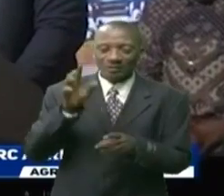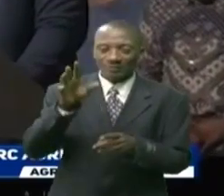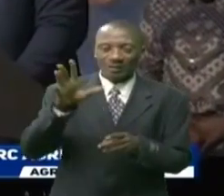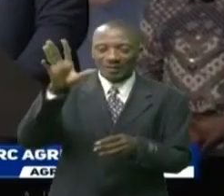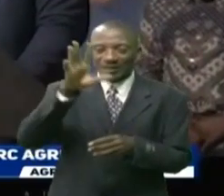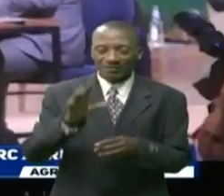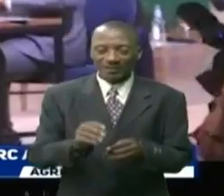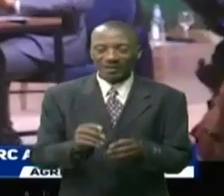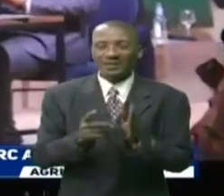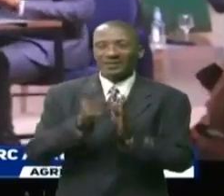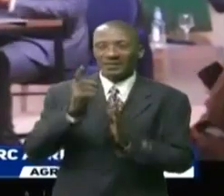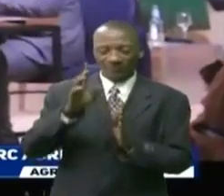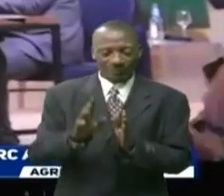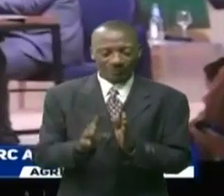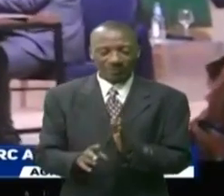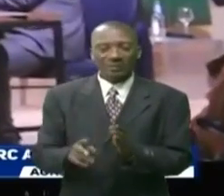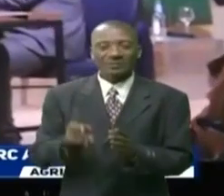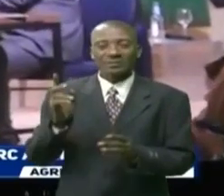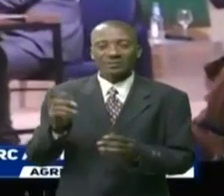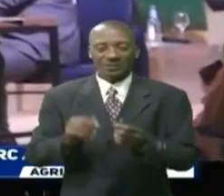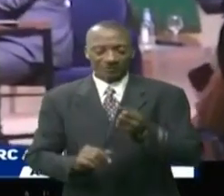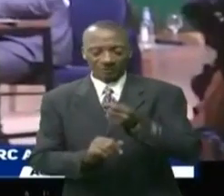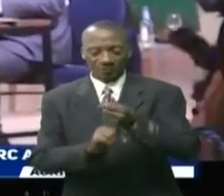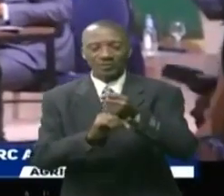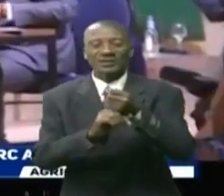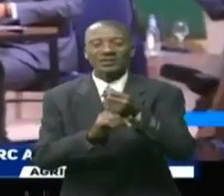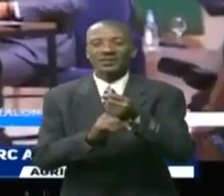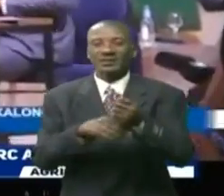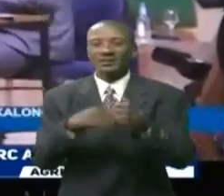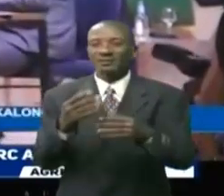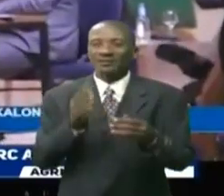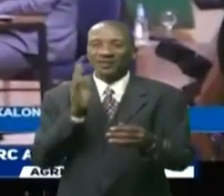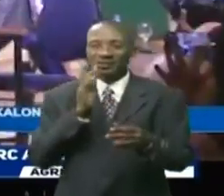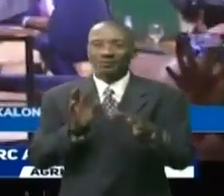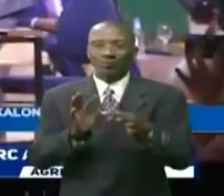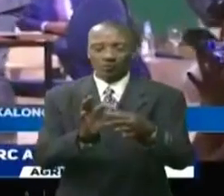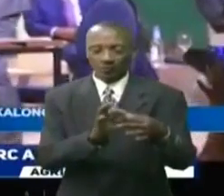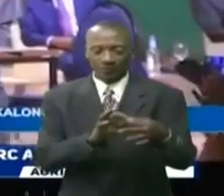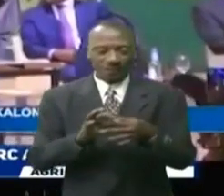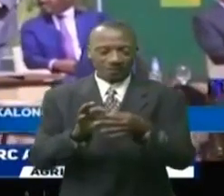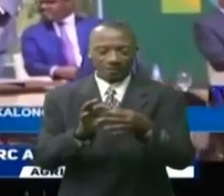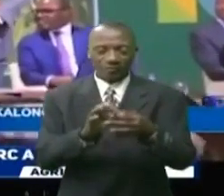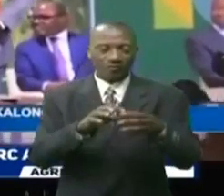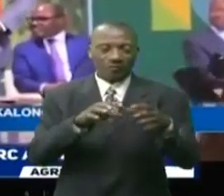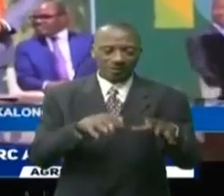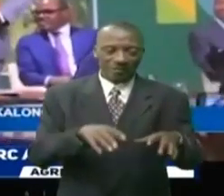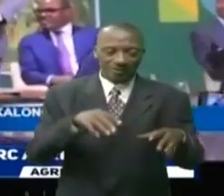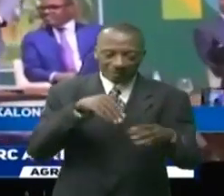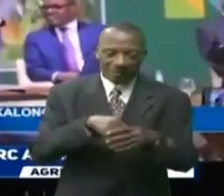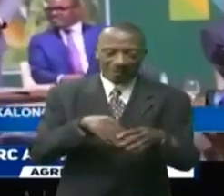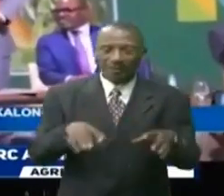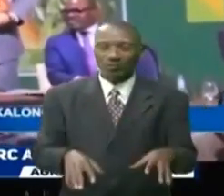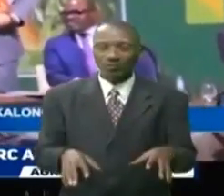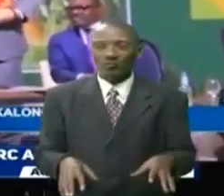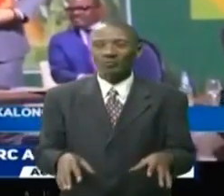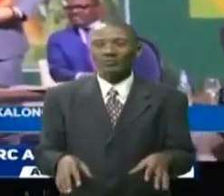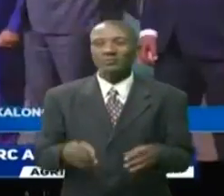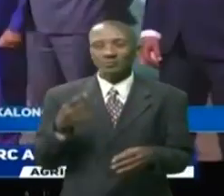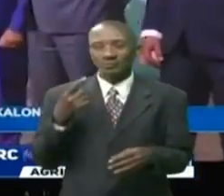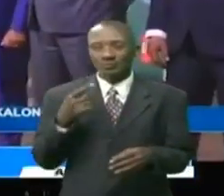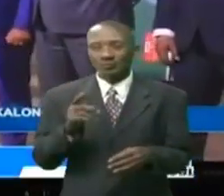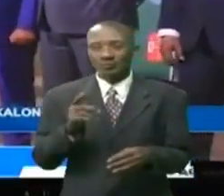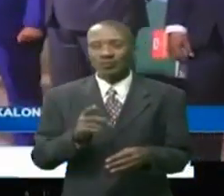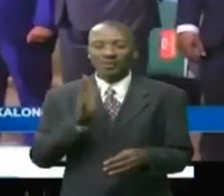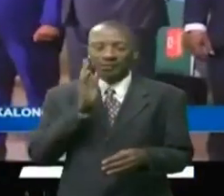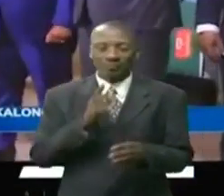par la signature d'un accord de coopération entre le ministère de l'Agriculture de la RDC et la société marocaine OCP